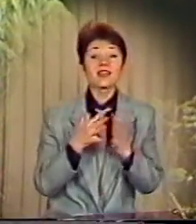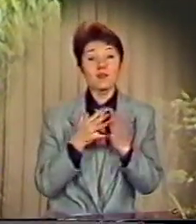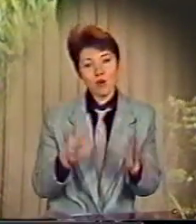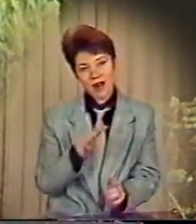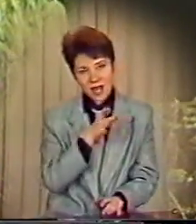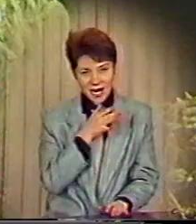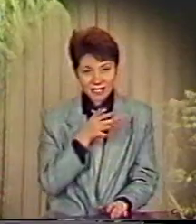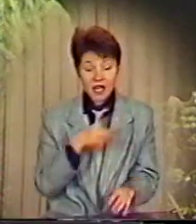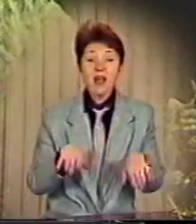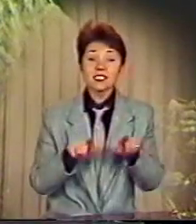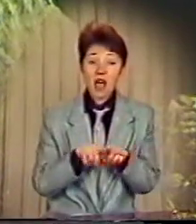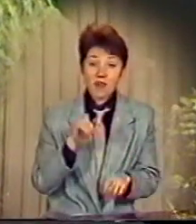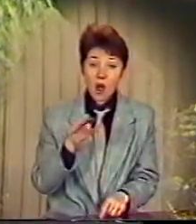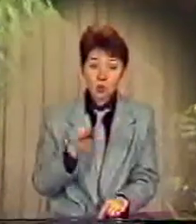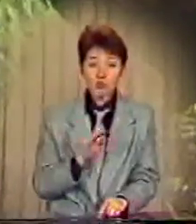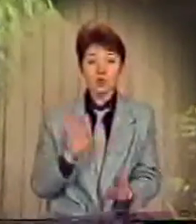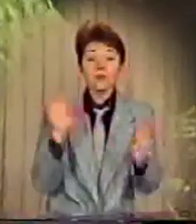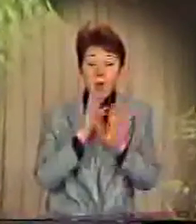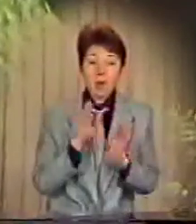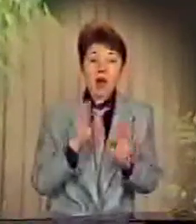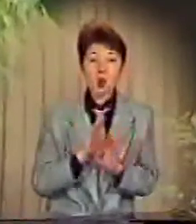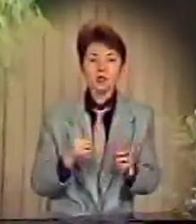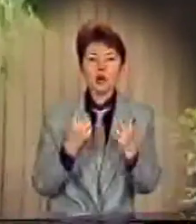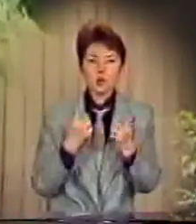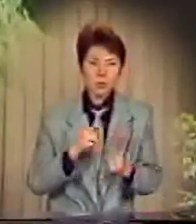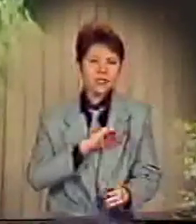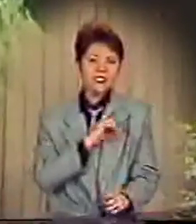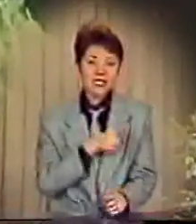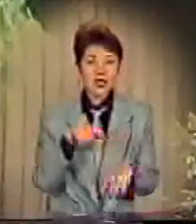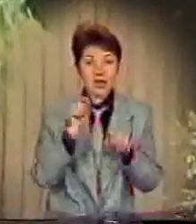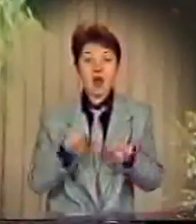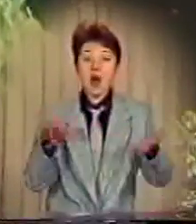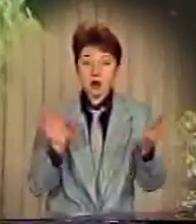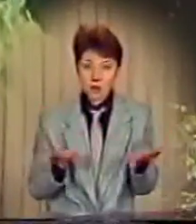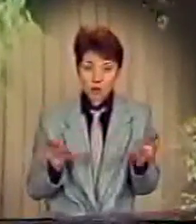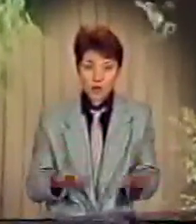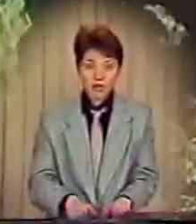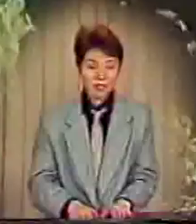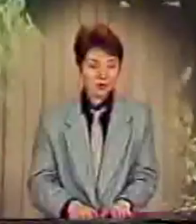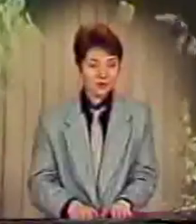лет. Такова уж порода этих самых крупных и сильных орлов.